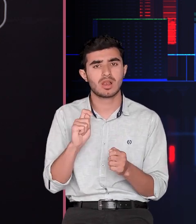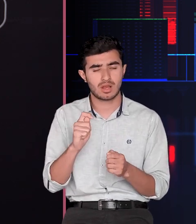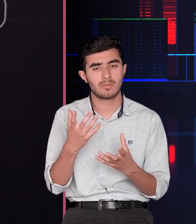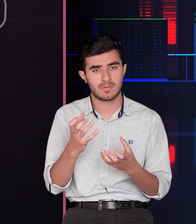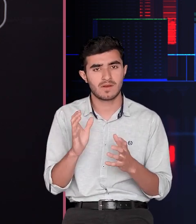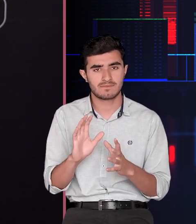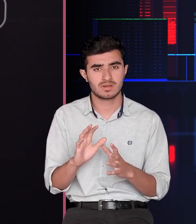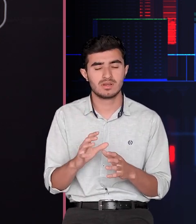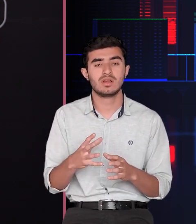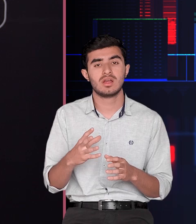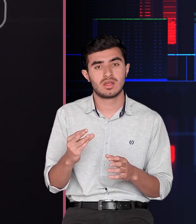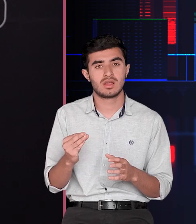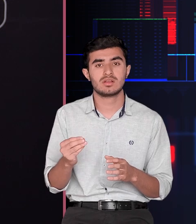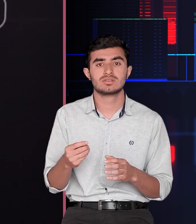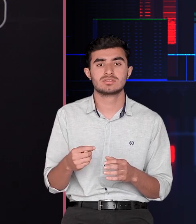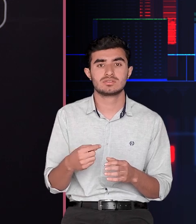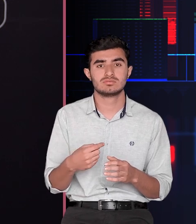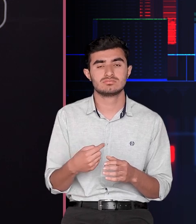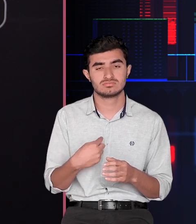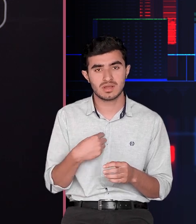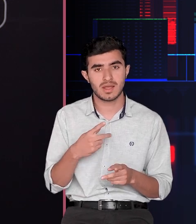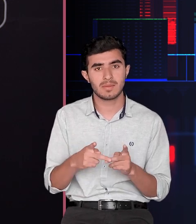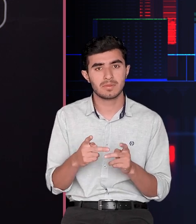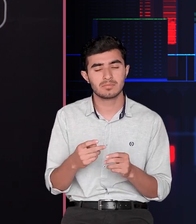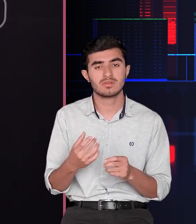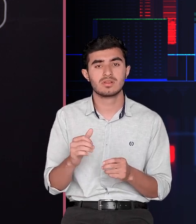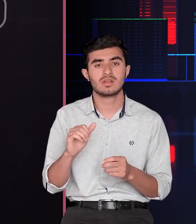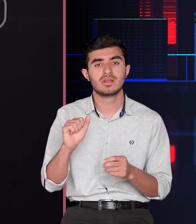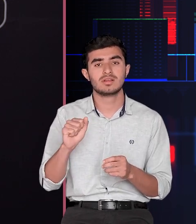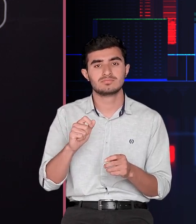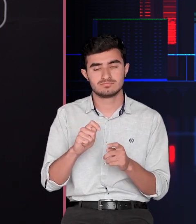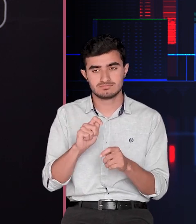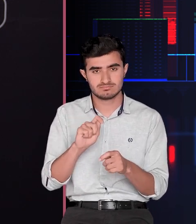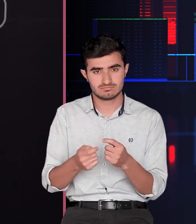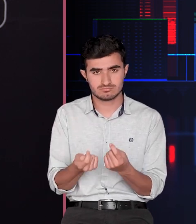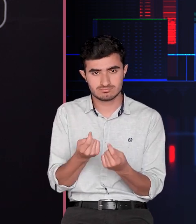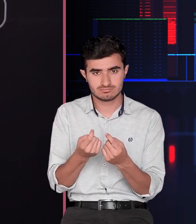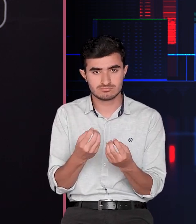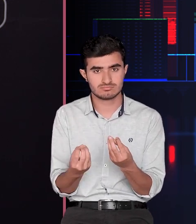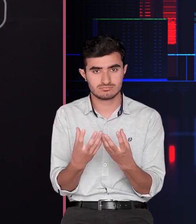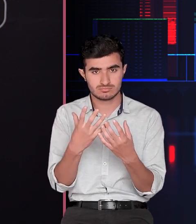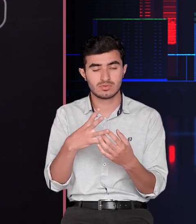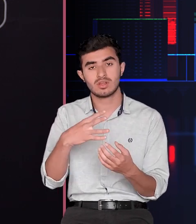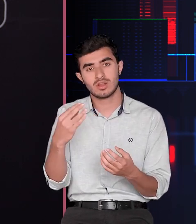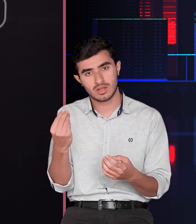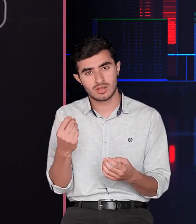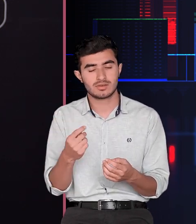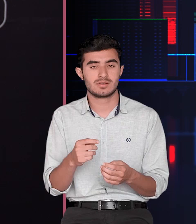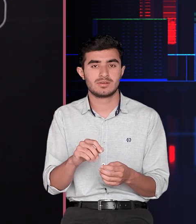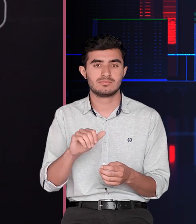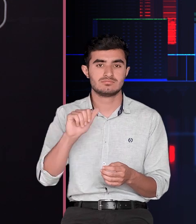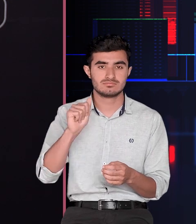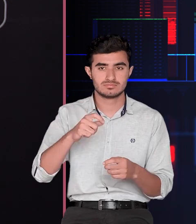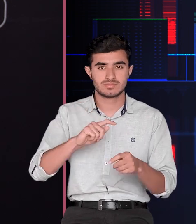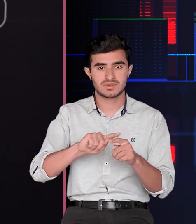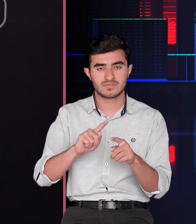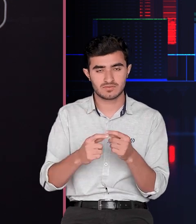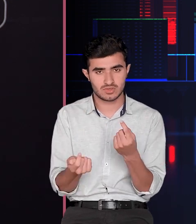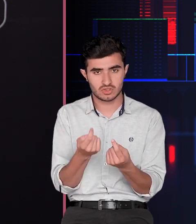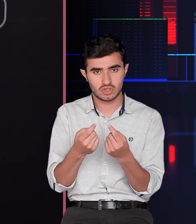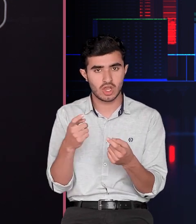हैं। और इसमें हमारे जो पेस्टिसाइड, एग्रीकल्चर, चूँकि ये बहुत सारे मेले जो हैं